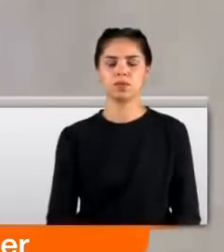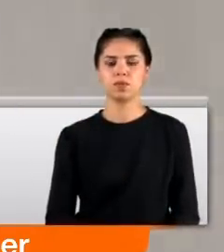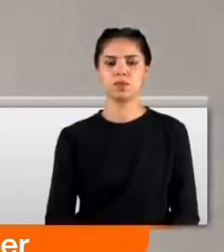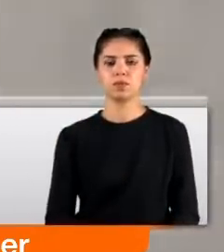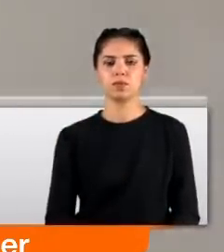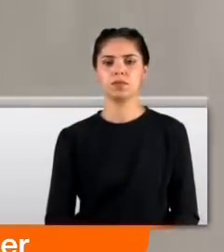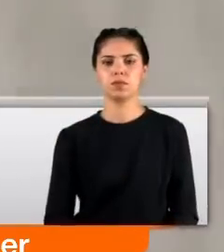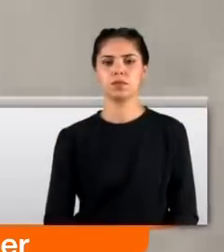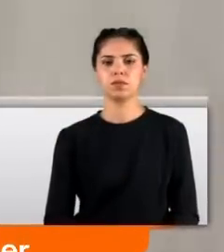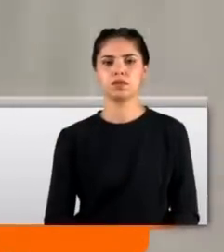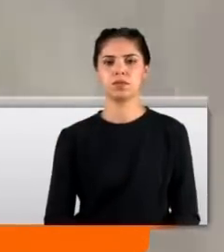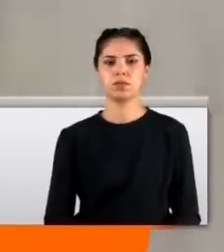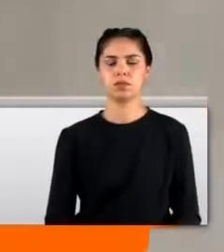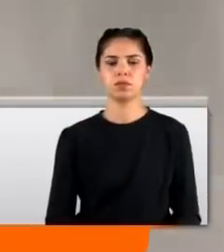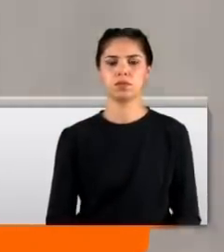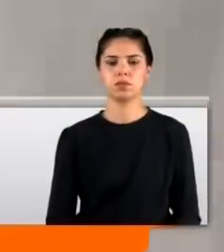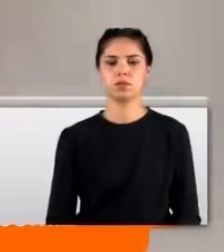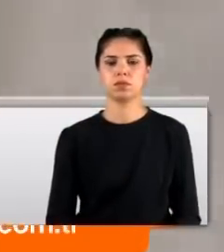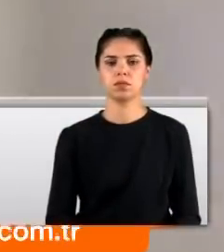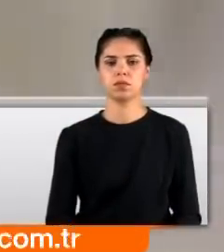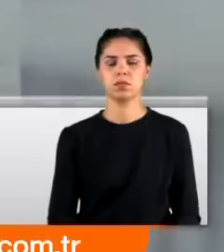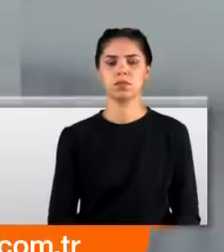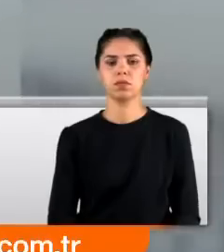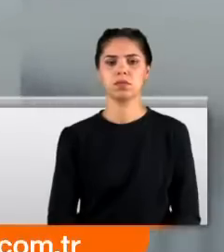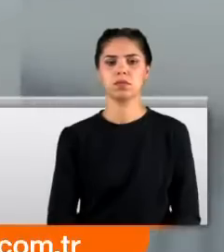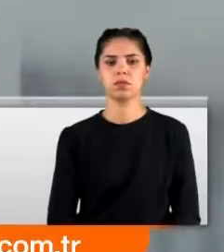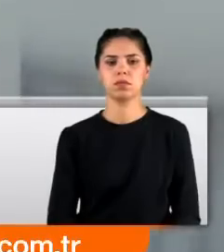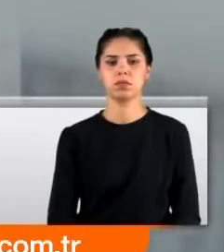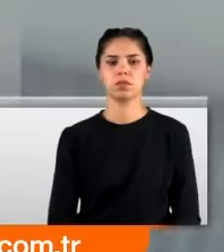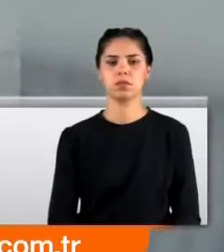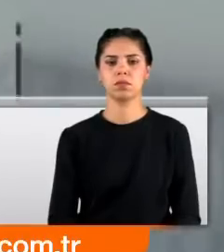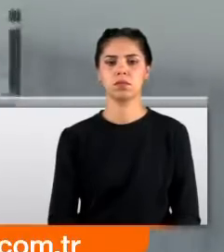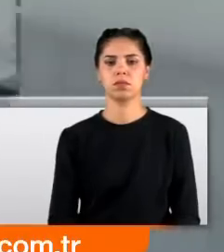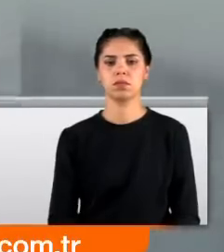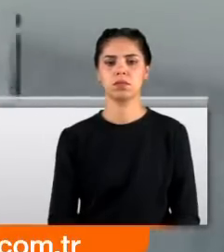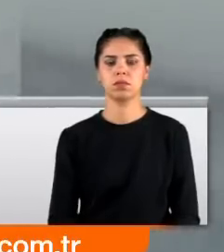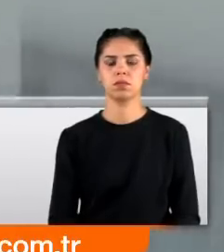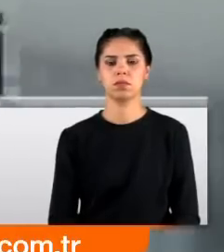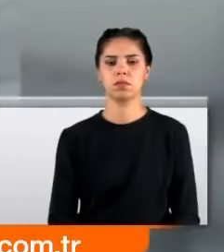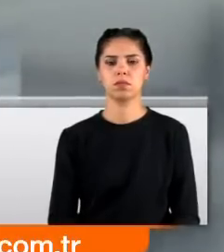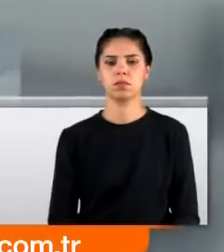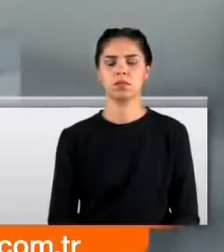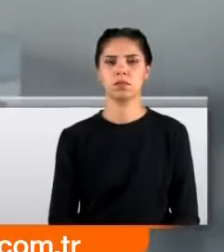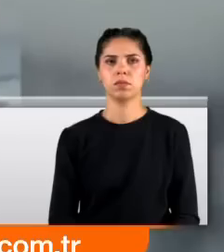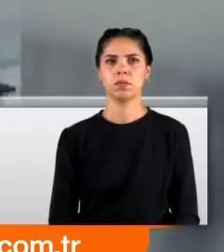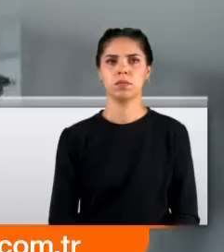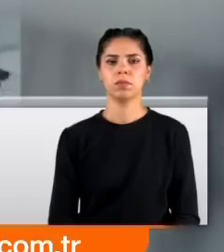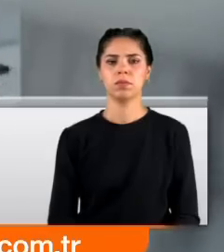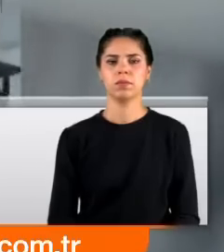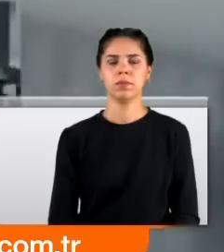yine taştı. Komple dükkanlarımız, her taraf mahvoldu. Maşallah, subhanallah, İstanbul'u şu anda sel